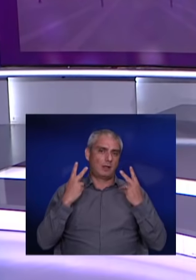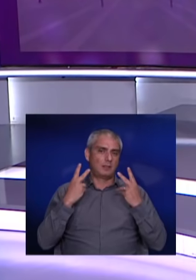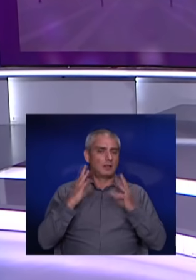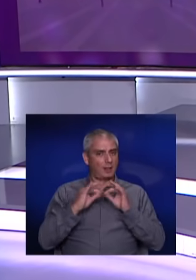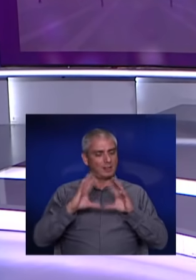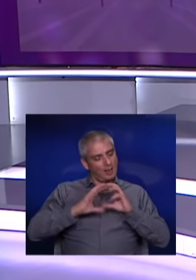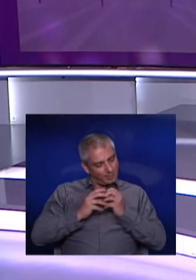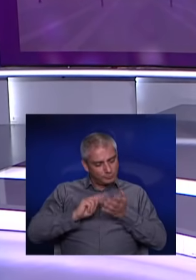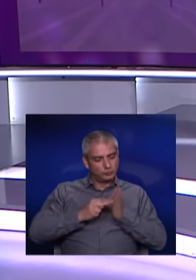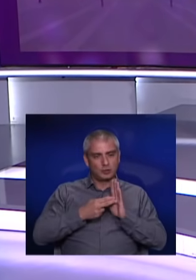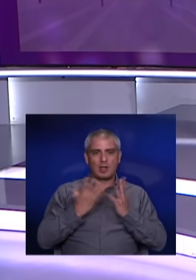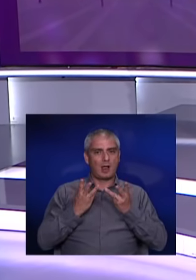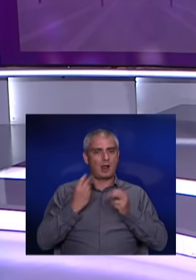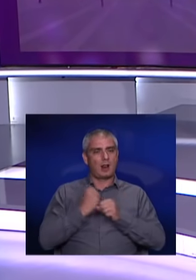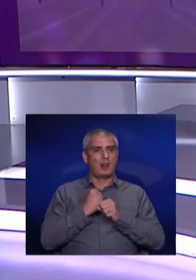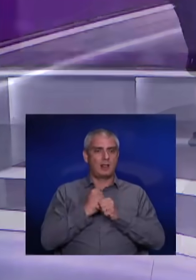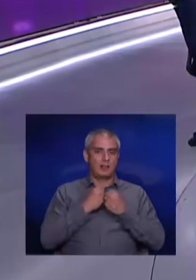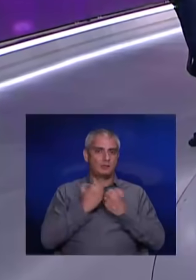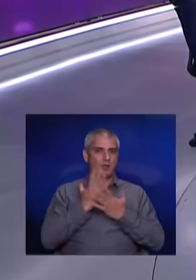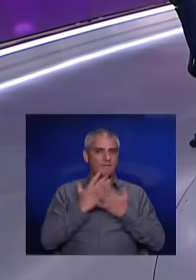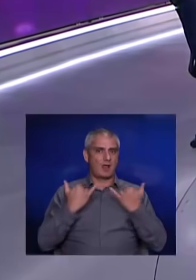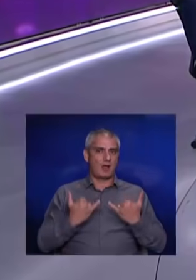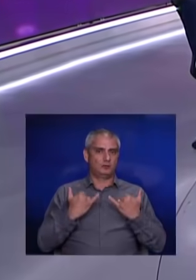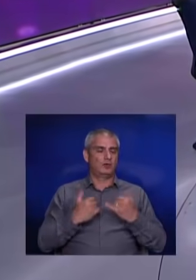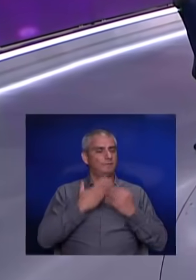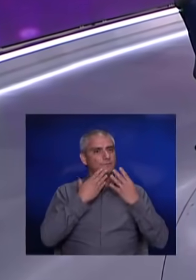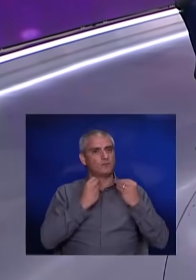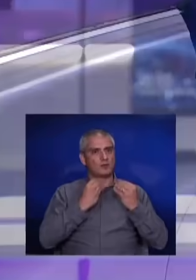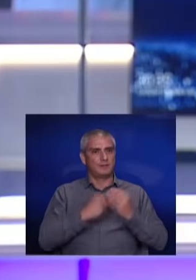לגבש טקטיקות התמודדות כבר מעכשיו, מיכל. תודה, יערה.